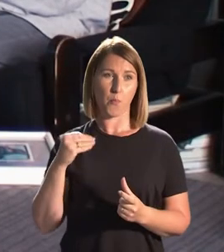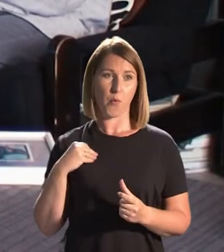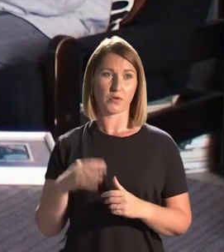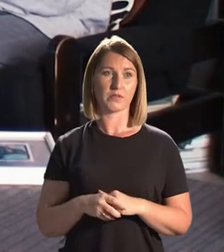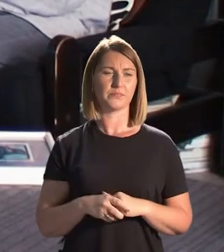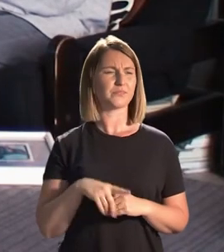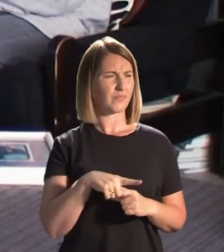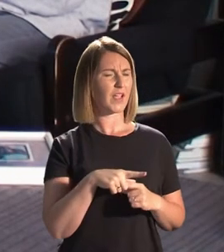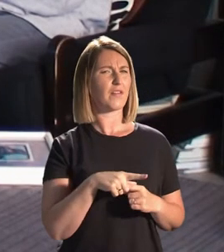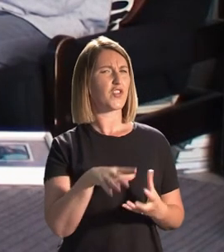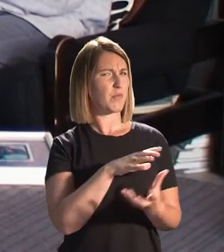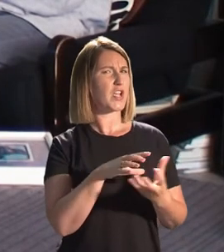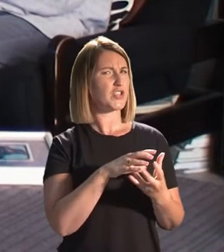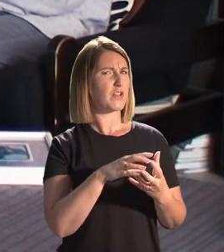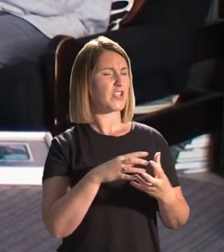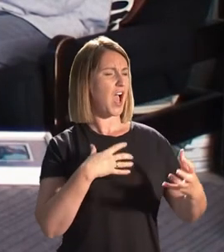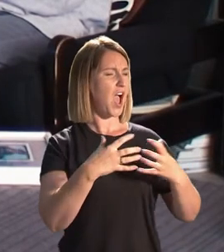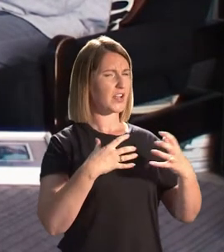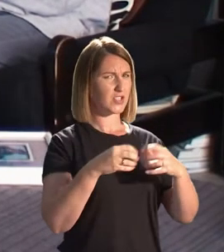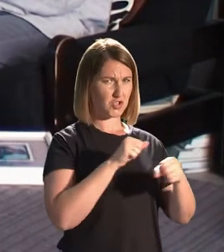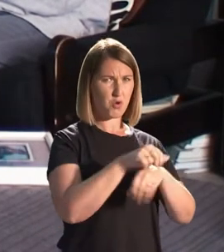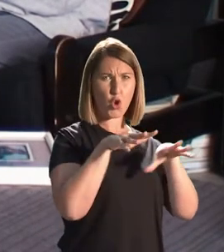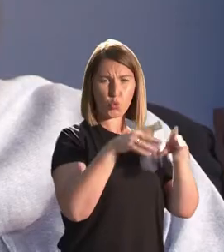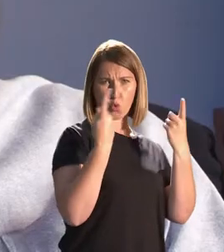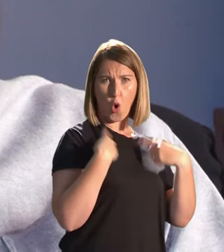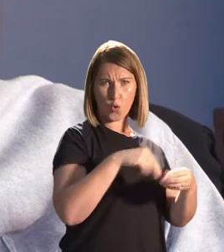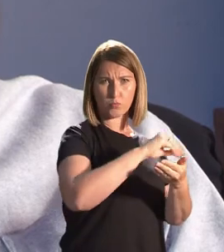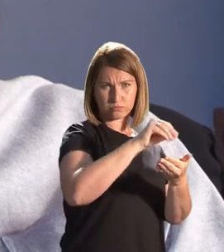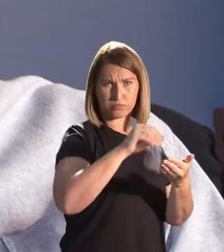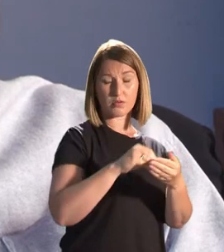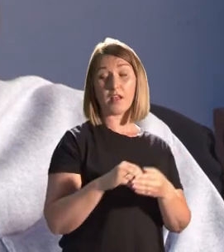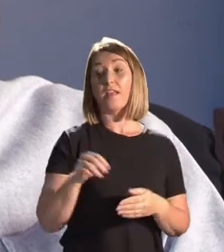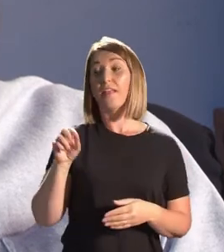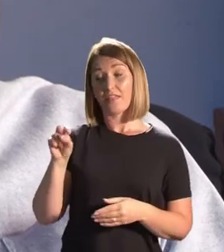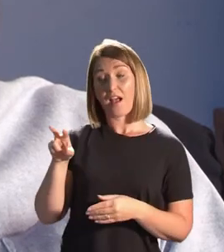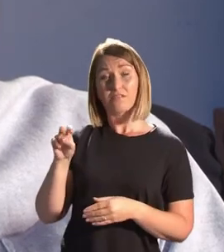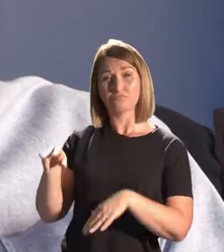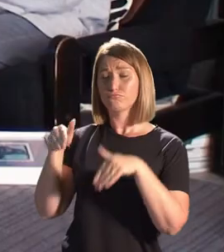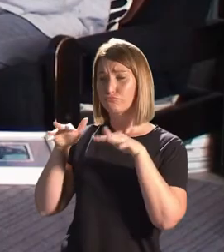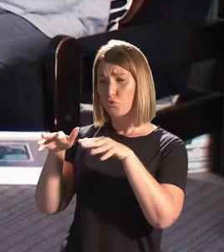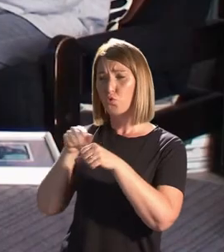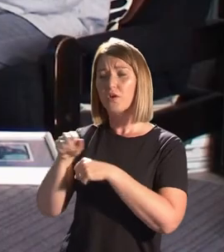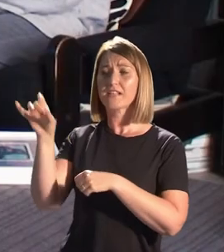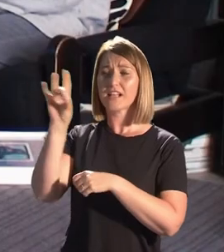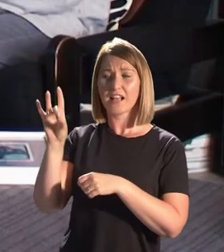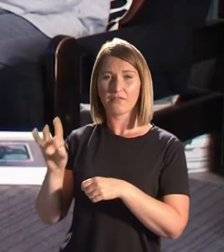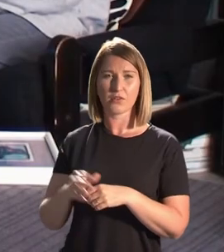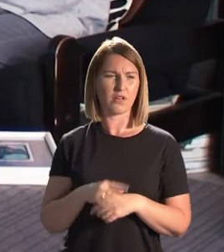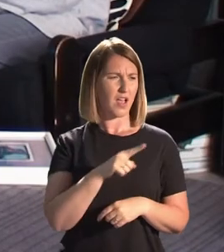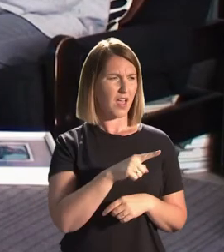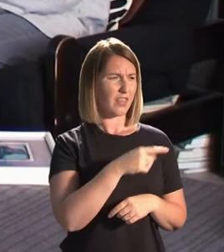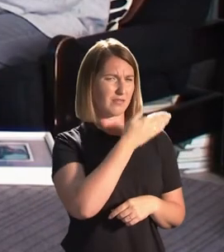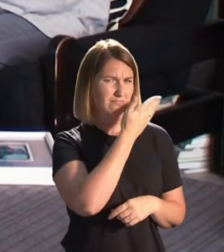świecie artystycznym konkurencja jest ogromna, nie? Jest, oczywiście. Jest dużo dobrych grafików, miedziorytników. Nie umie pan bezczynnie